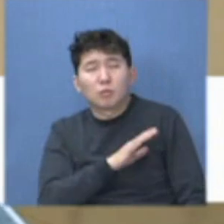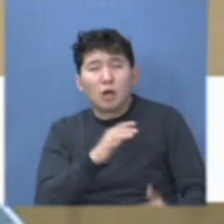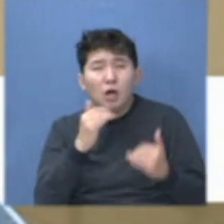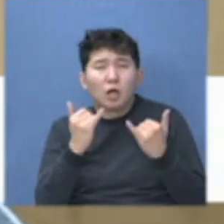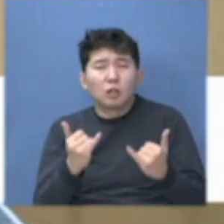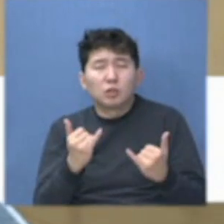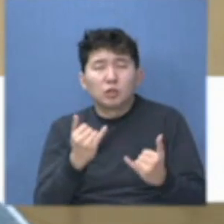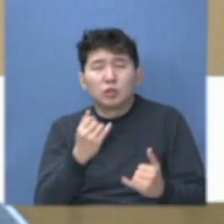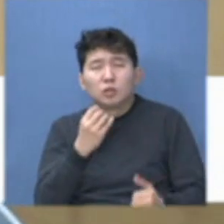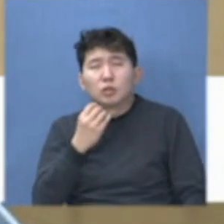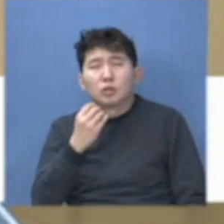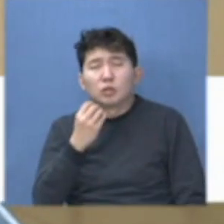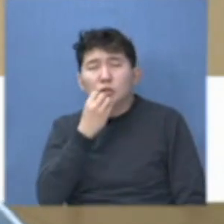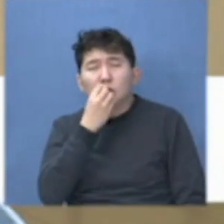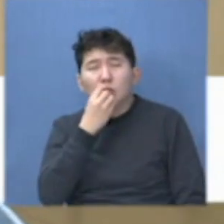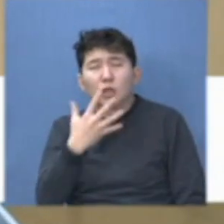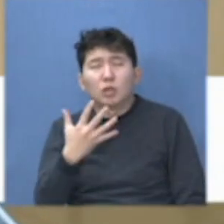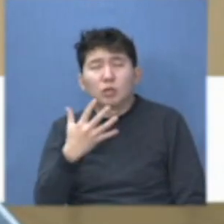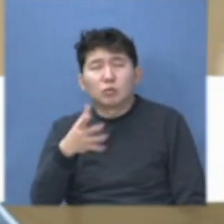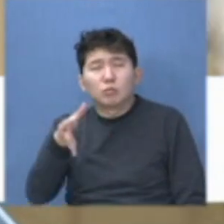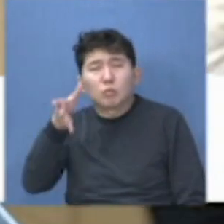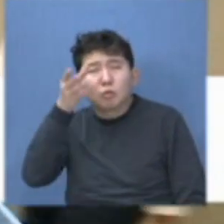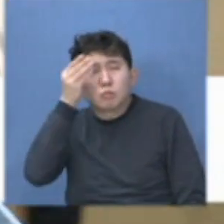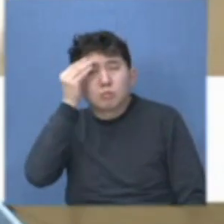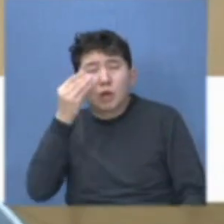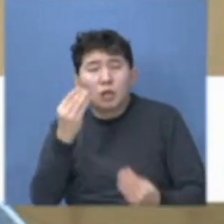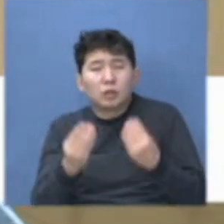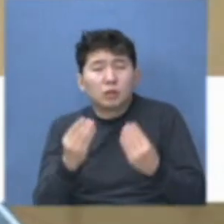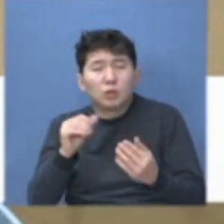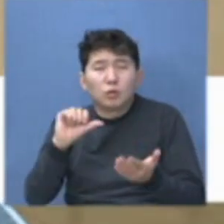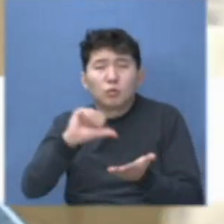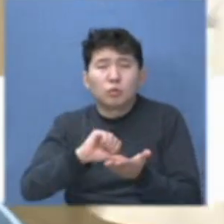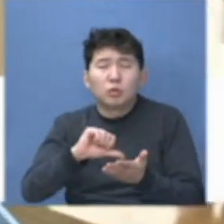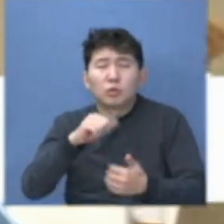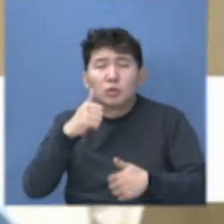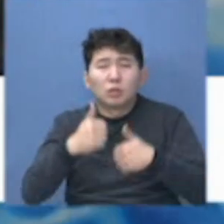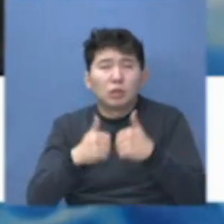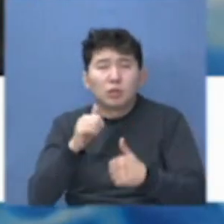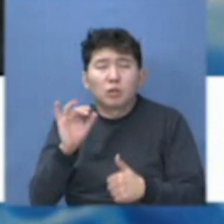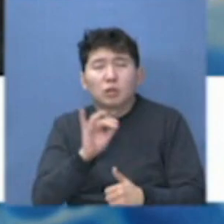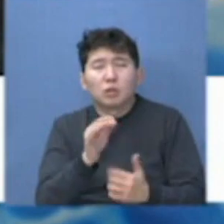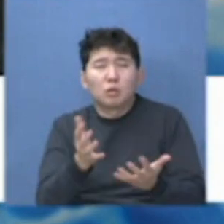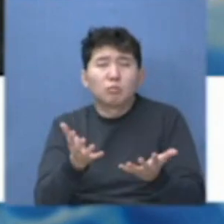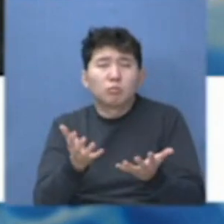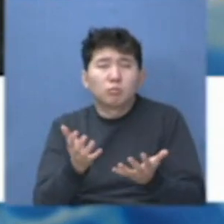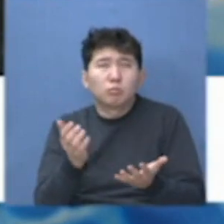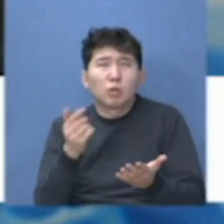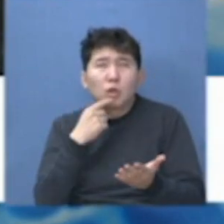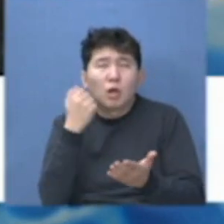хорошо освоила эту игру и теперь участвую в соревнованиях и занимаю призовые места.